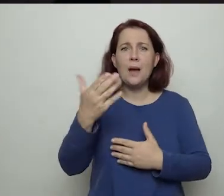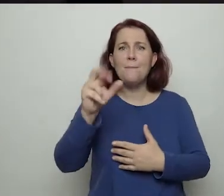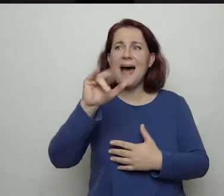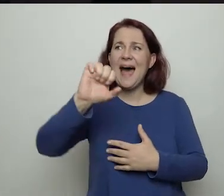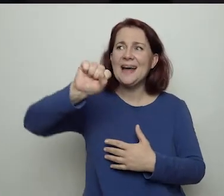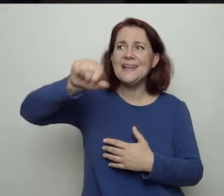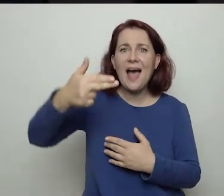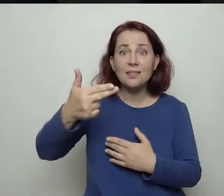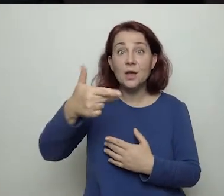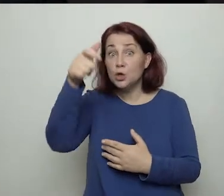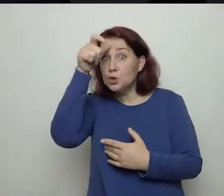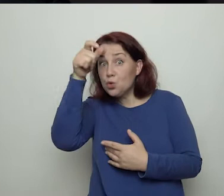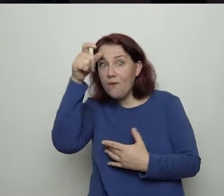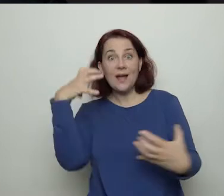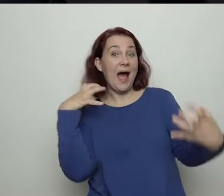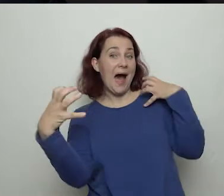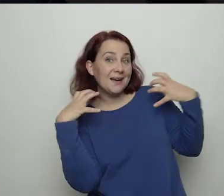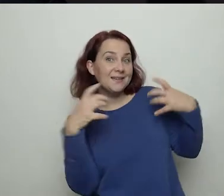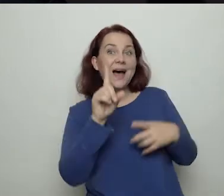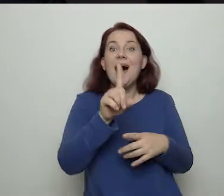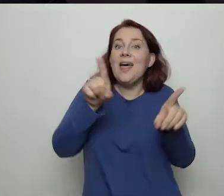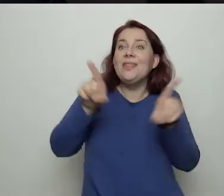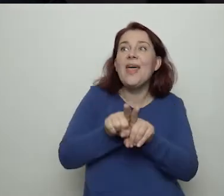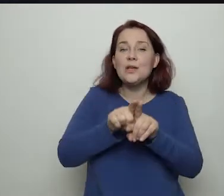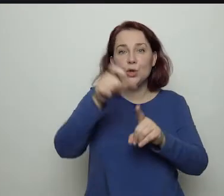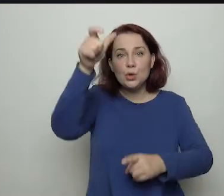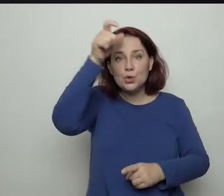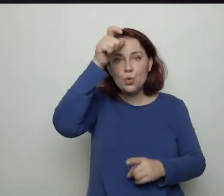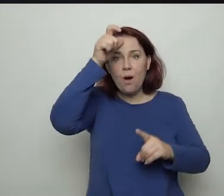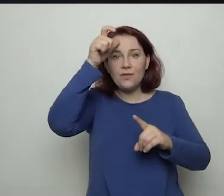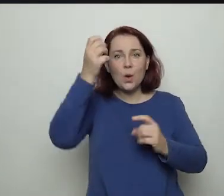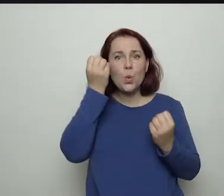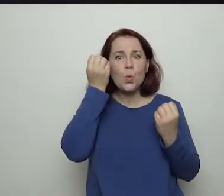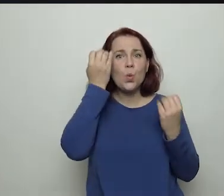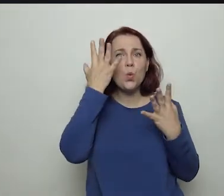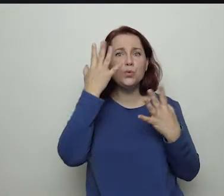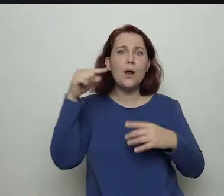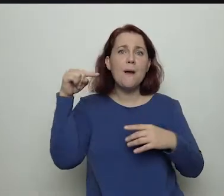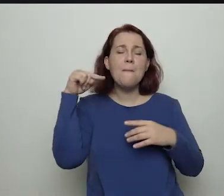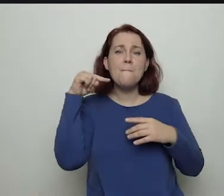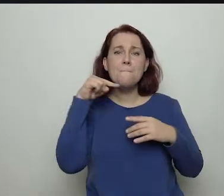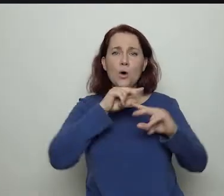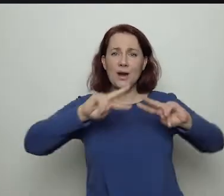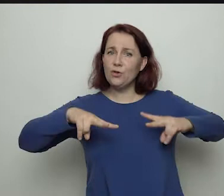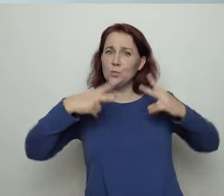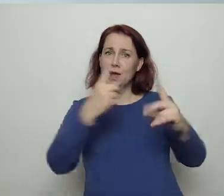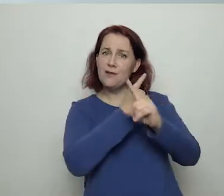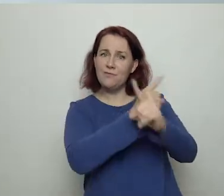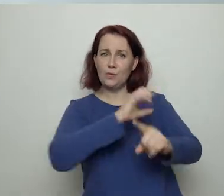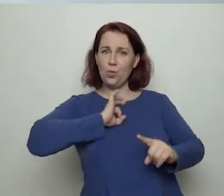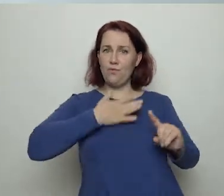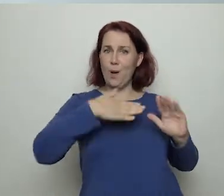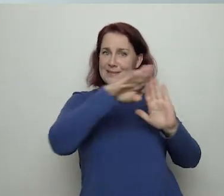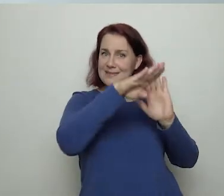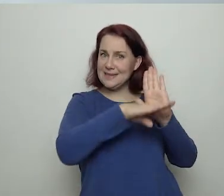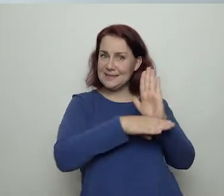równocześnie był artystą ale również był człowiekiem przekazującym kulturę na własnych zasadach